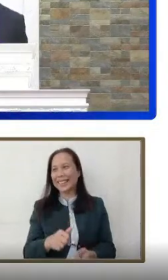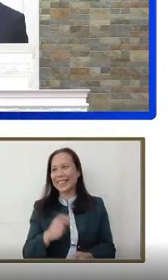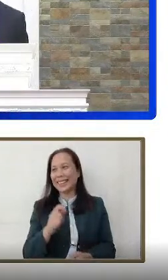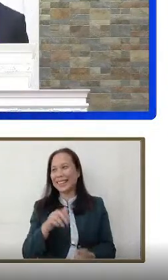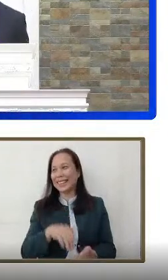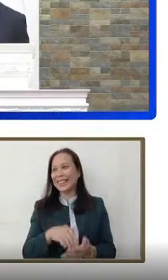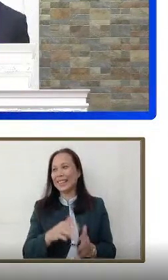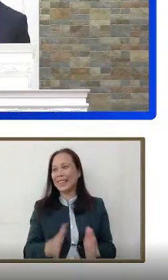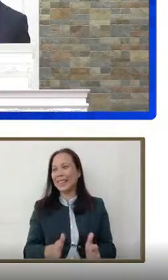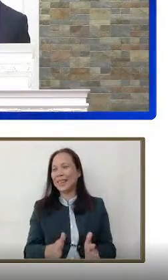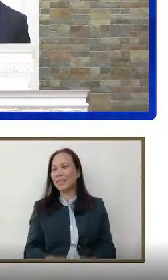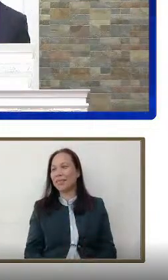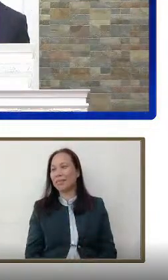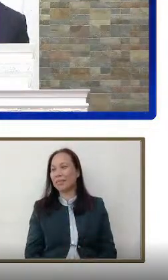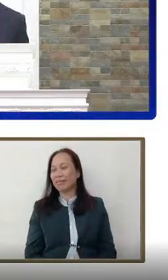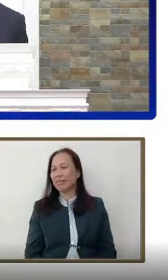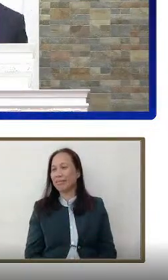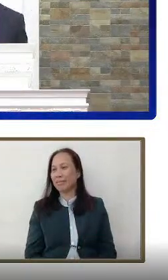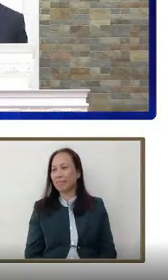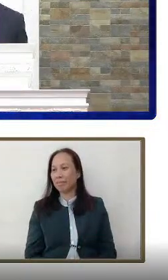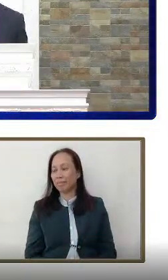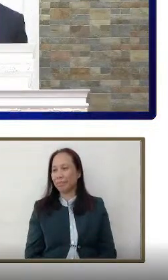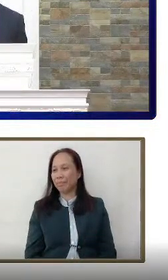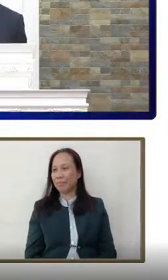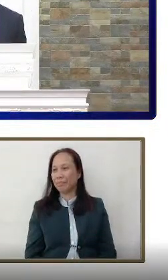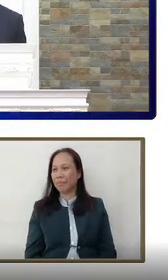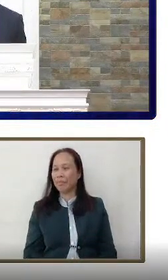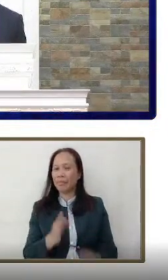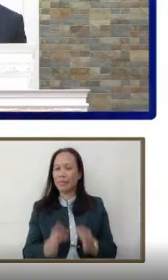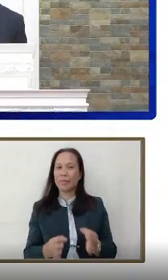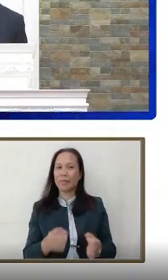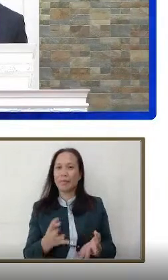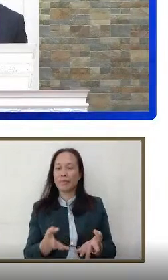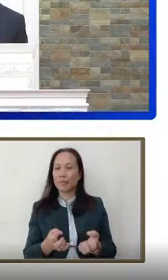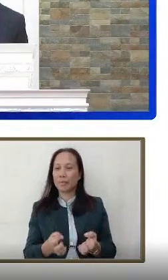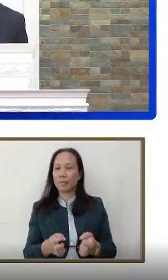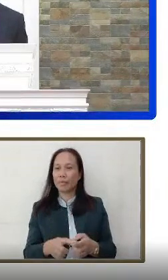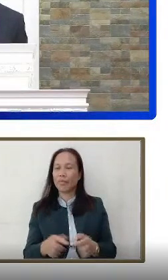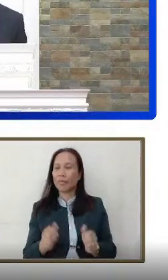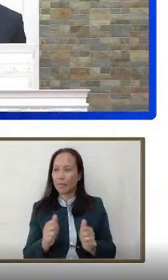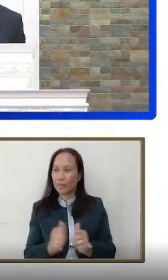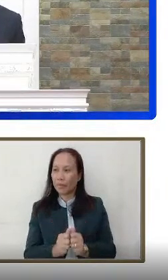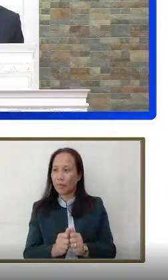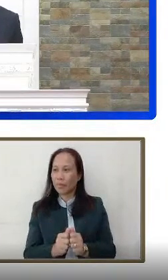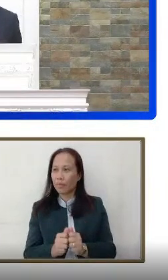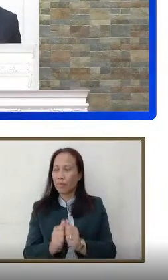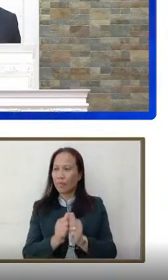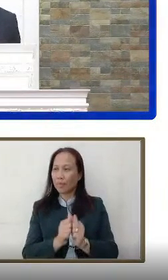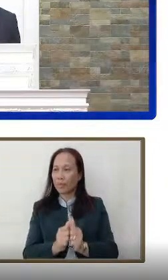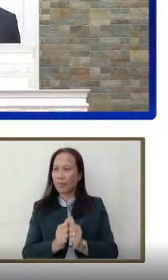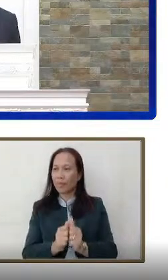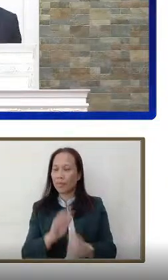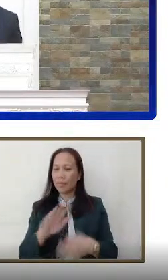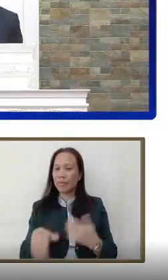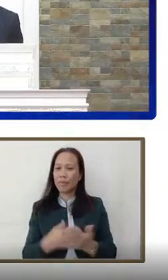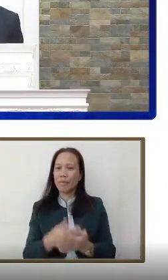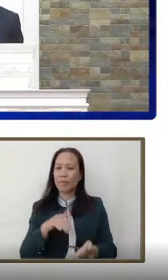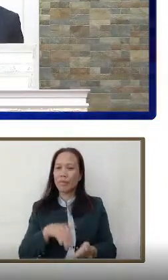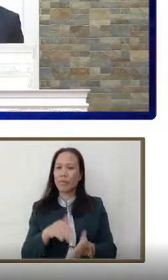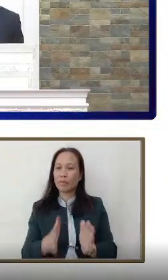Hindi yata nakuha yun. But anyways, so kung gusto nyo sumama, pwede kayong sumama. At sa lahat ng mga estudyante,